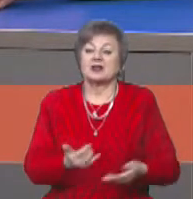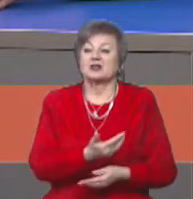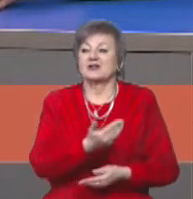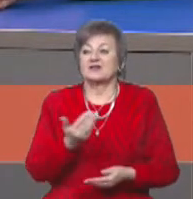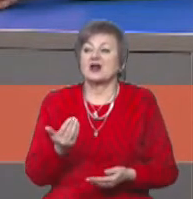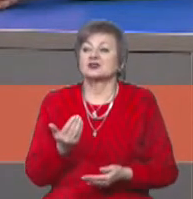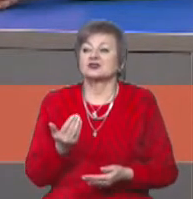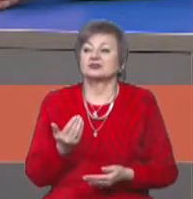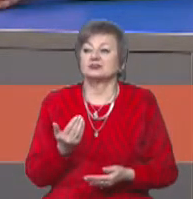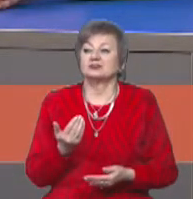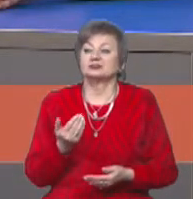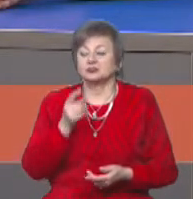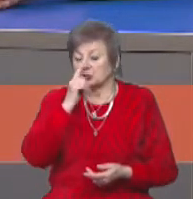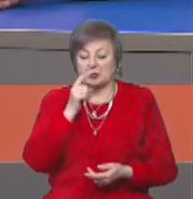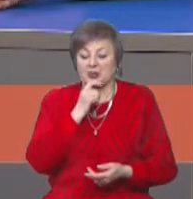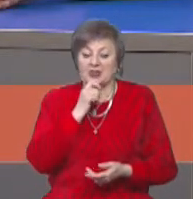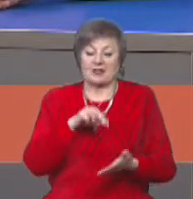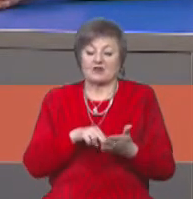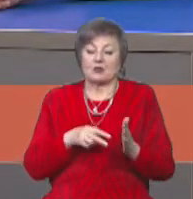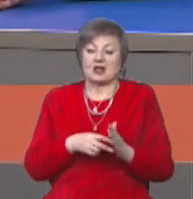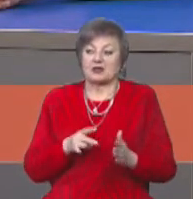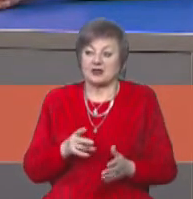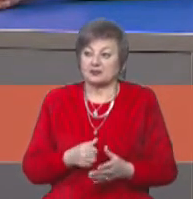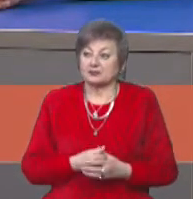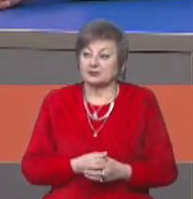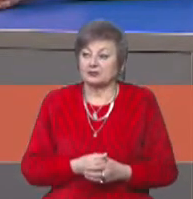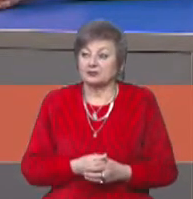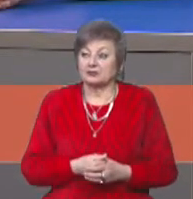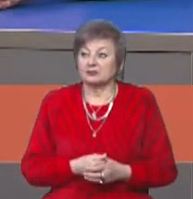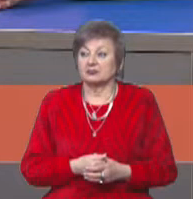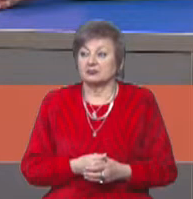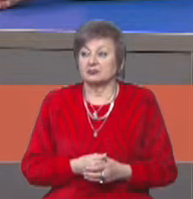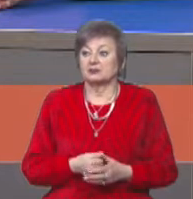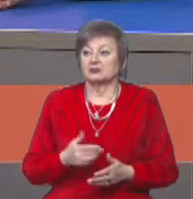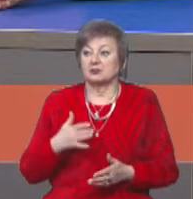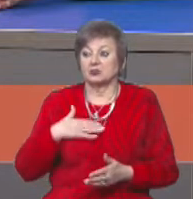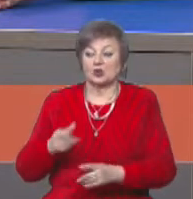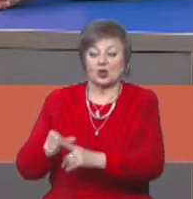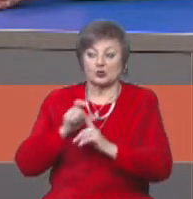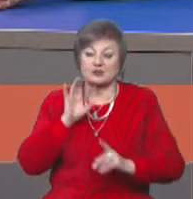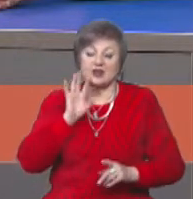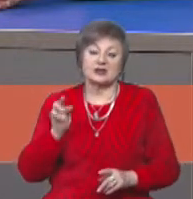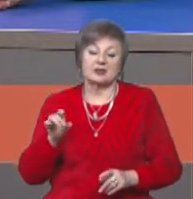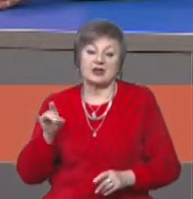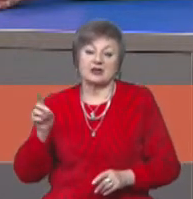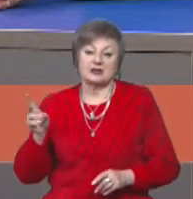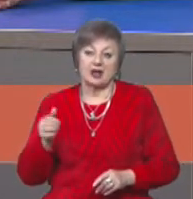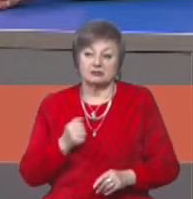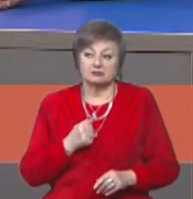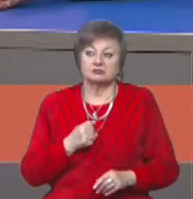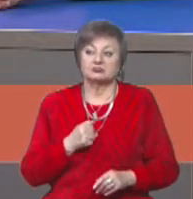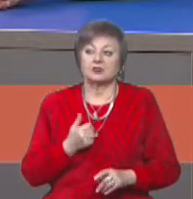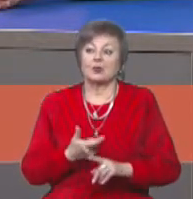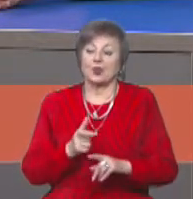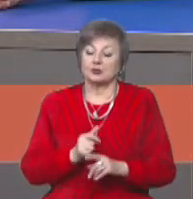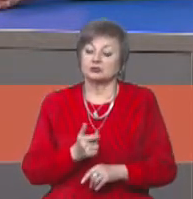вашего непонятного плана. Алиса что ответила? Мне ответила Марина.